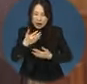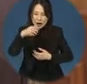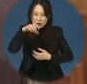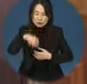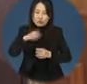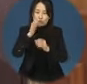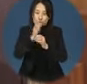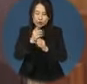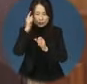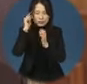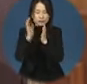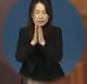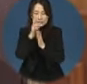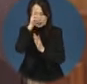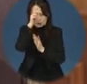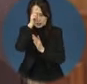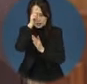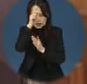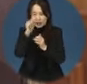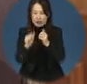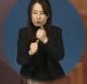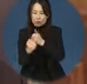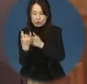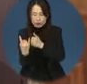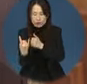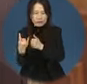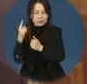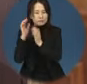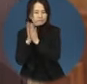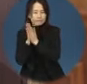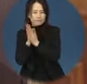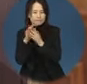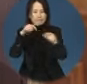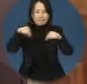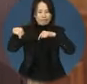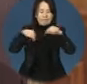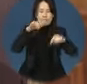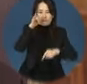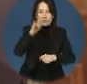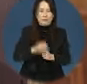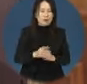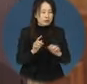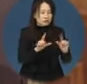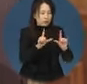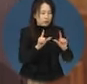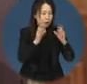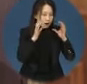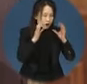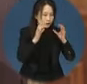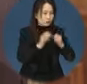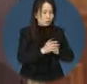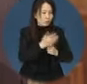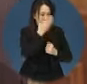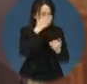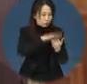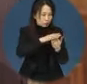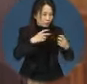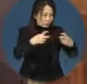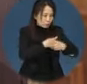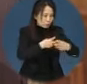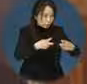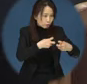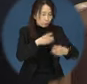자치 경찰이란 틀에서 이렇게 시작하게 됐다 라고 말씀을 드리 생활 아동 청소년 교통대 통관이 봐도 함께 하셨습니다